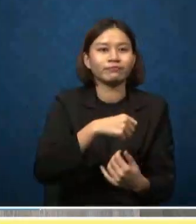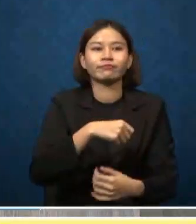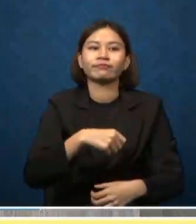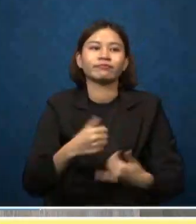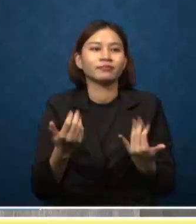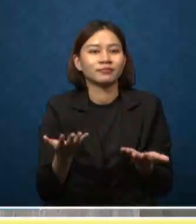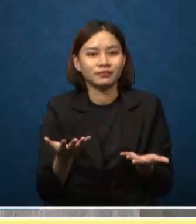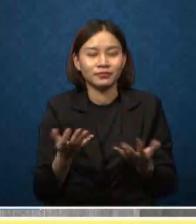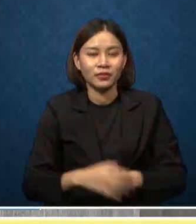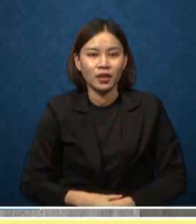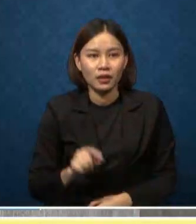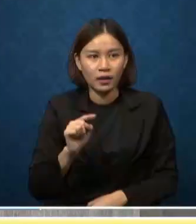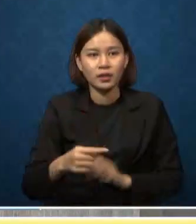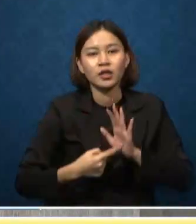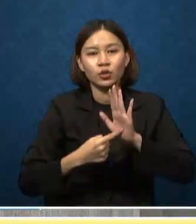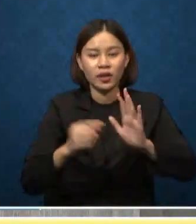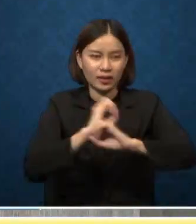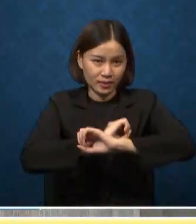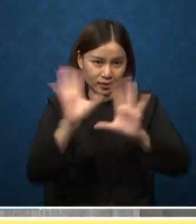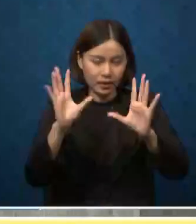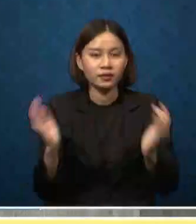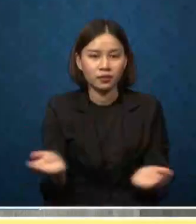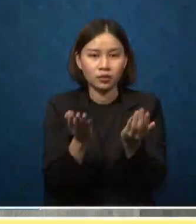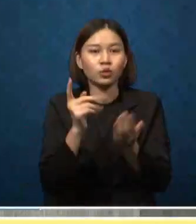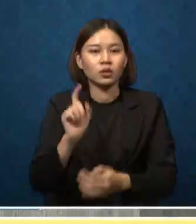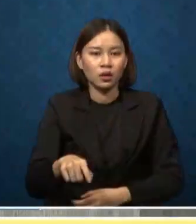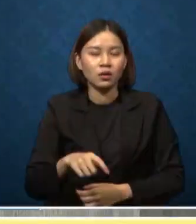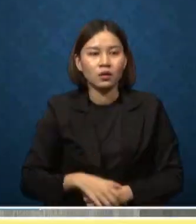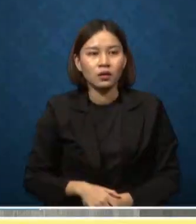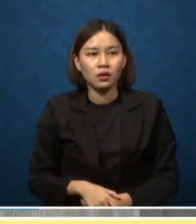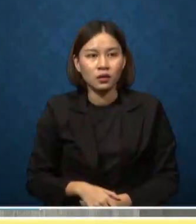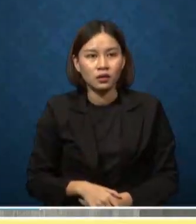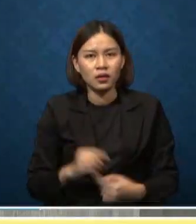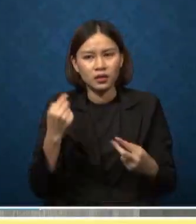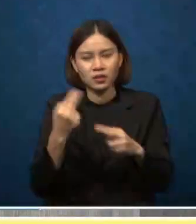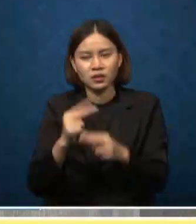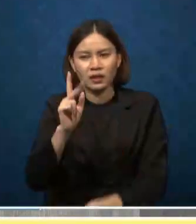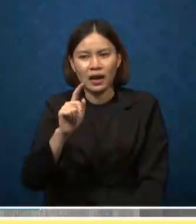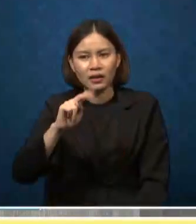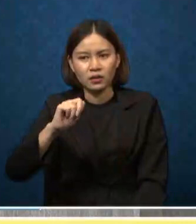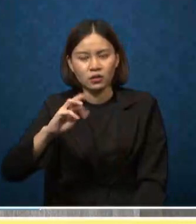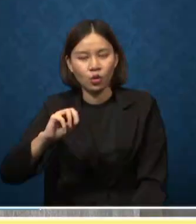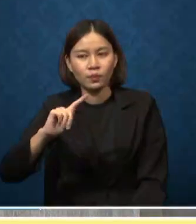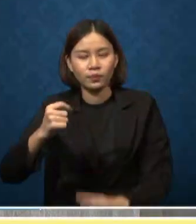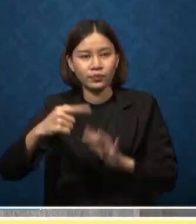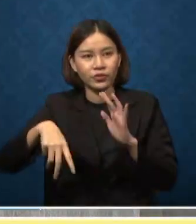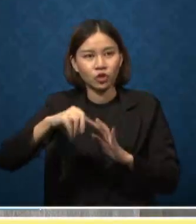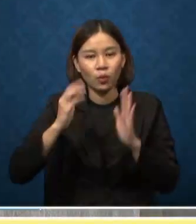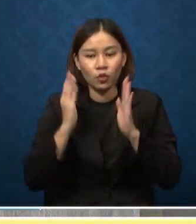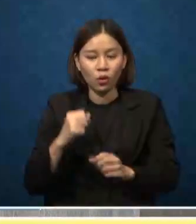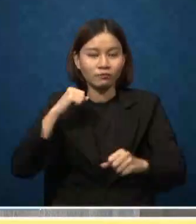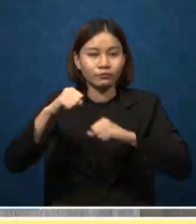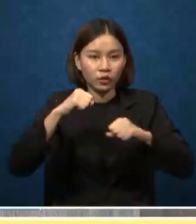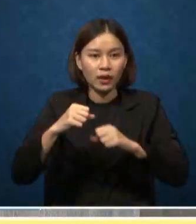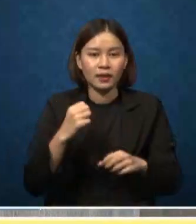อยากยกตัวอย่างว่ามันเป็นรูปธรรมนะครับนะนอกจากนายขนมต้มที่เราทำอนุสาวรีย์